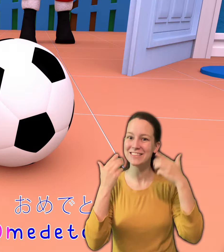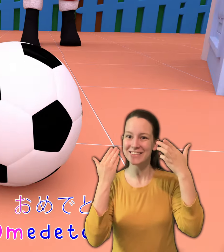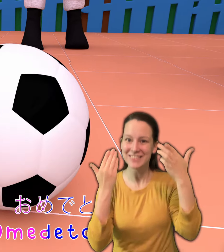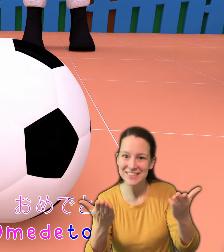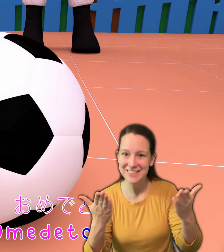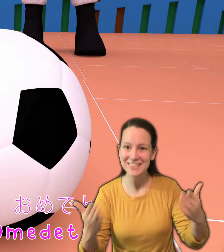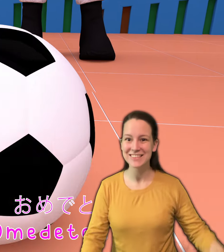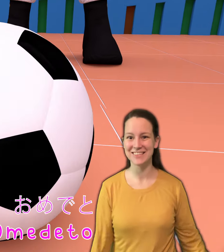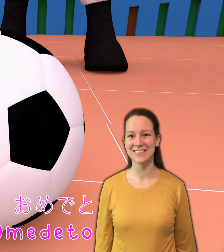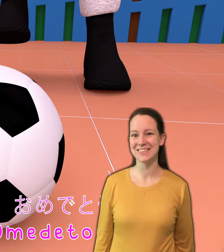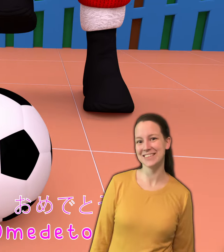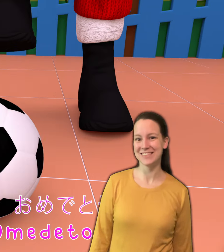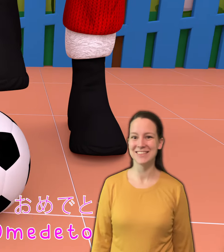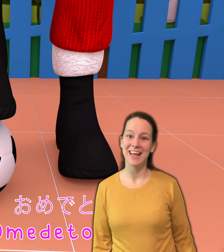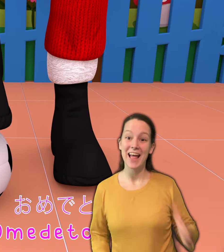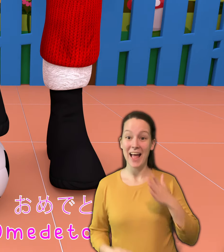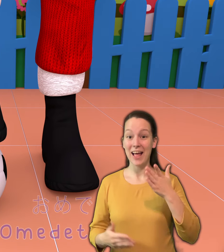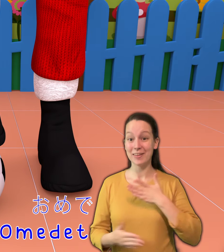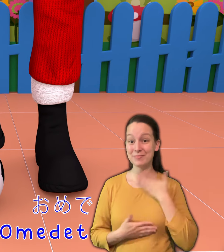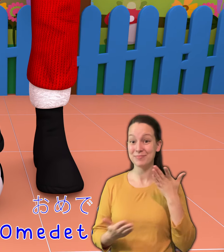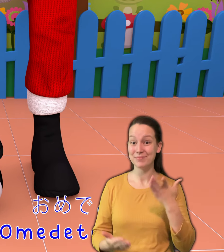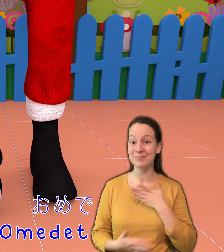誕生日おめでとう